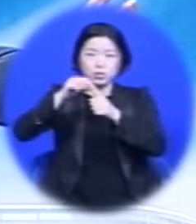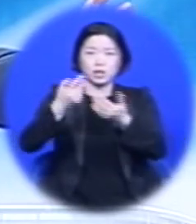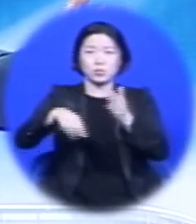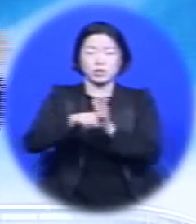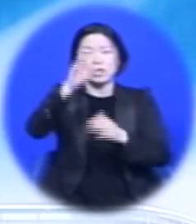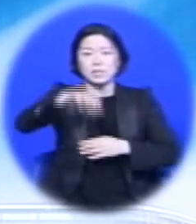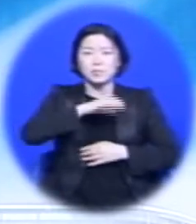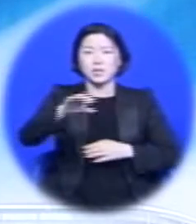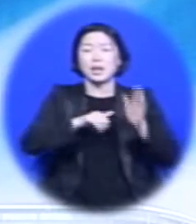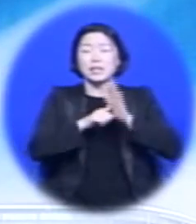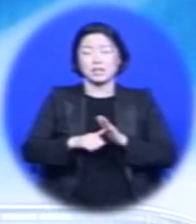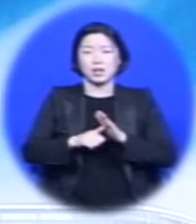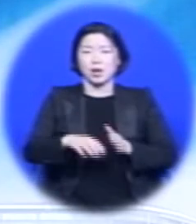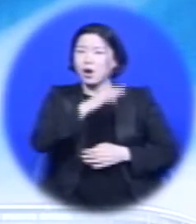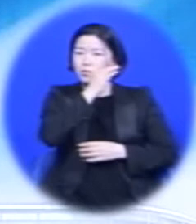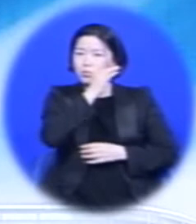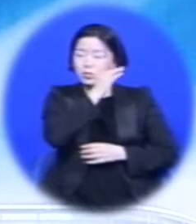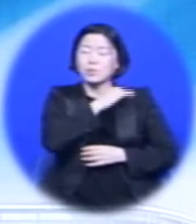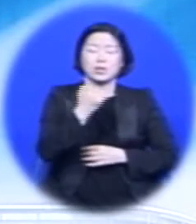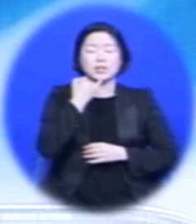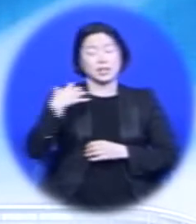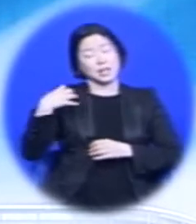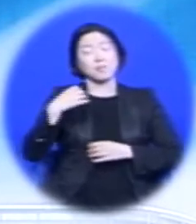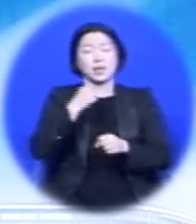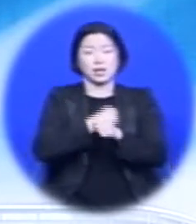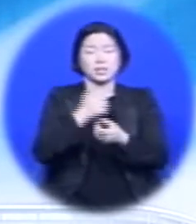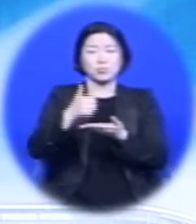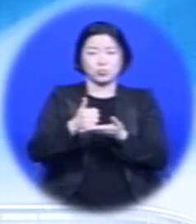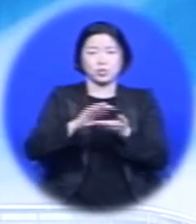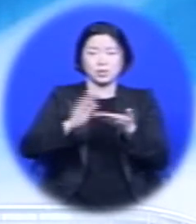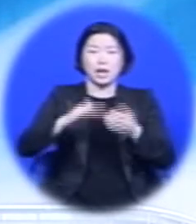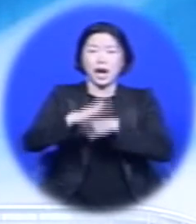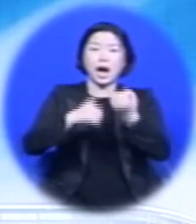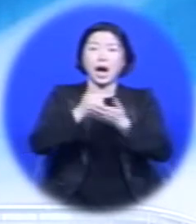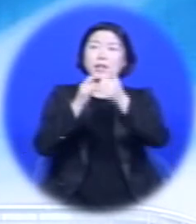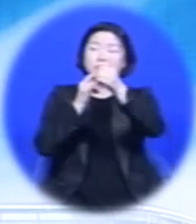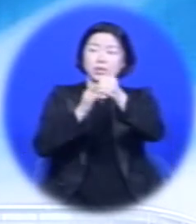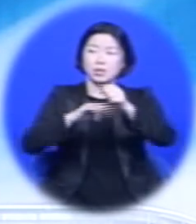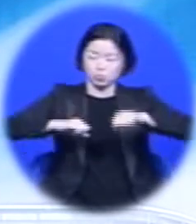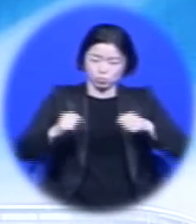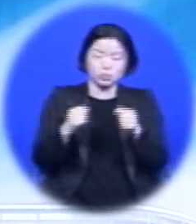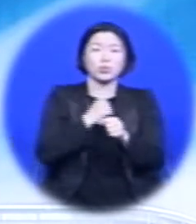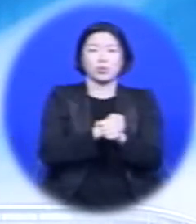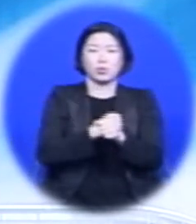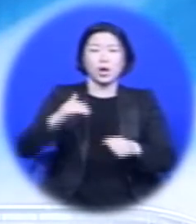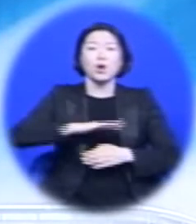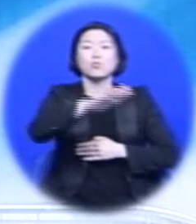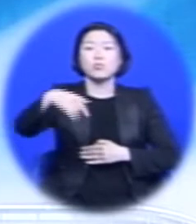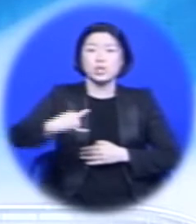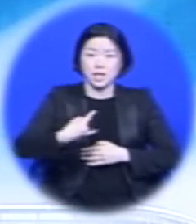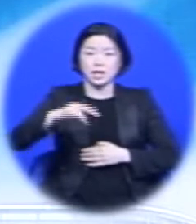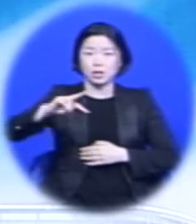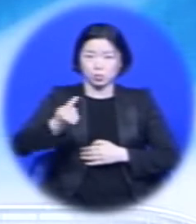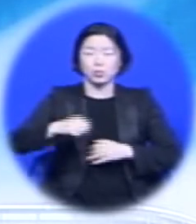분입니다. 부끄러움을 개의치 않으신 분입니다. 하나님에게 순종하셨습니다. 우리에게도